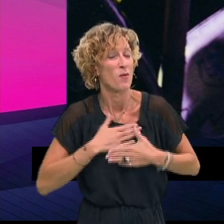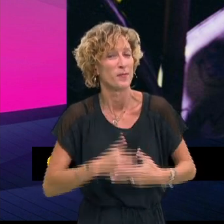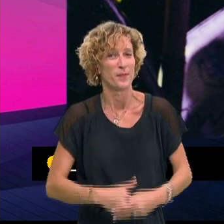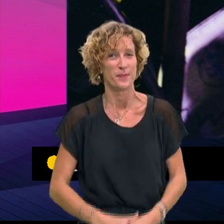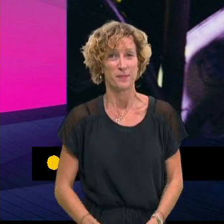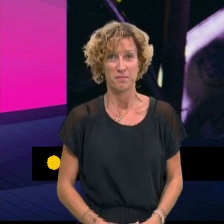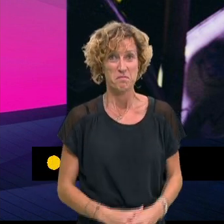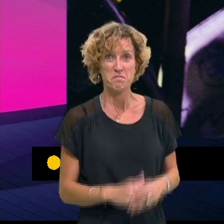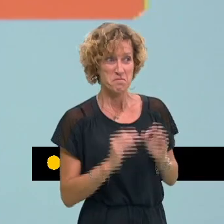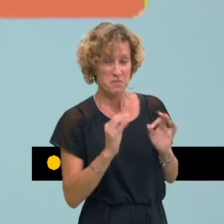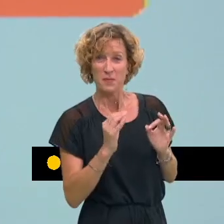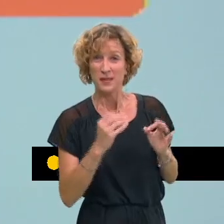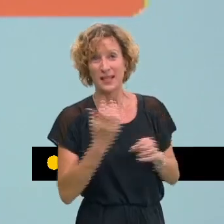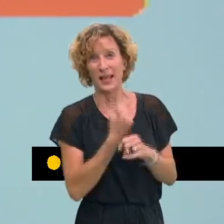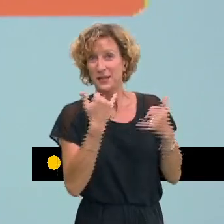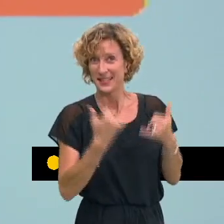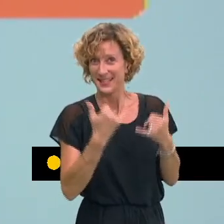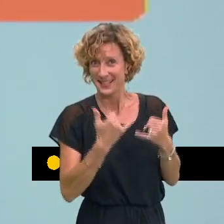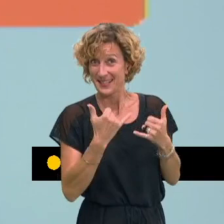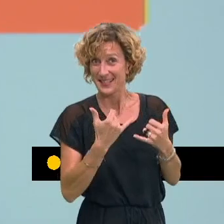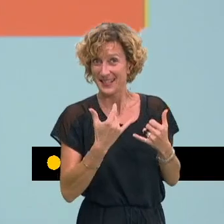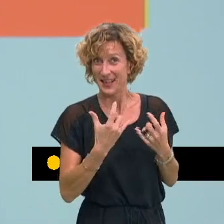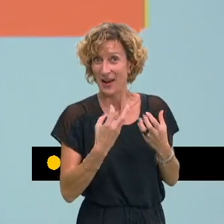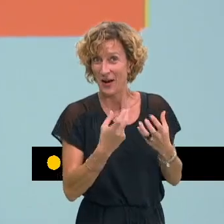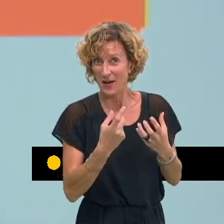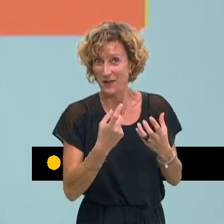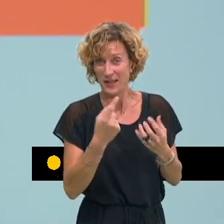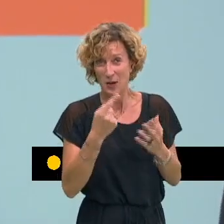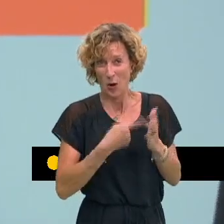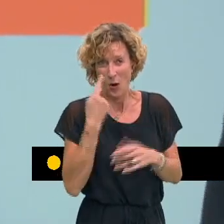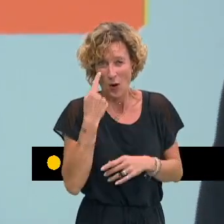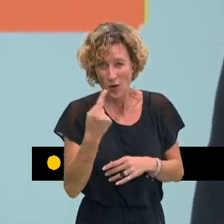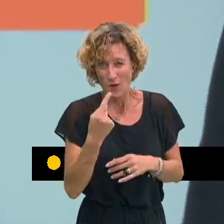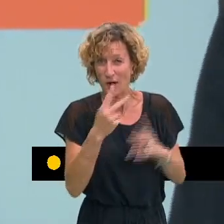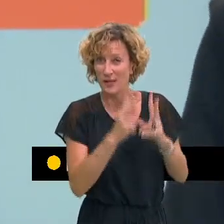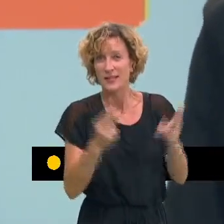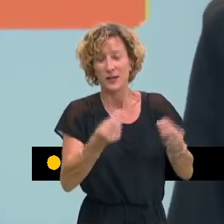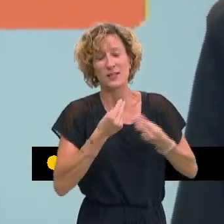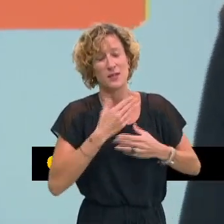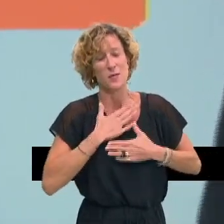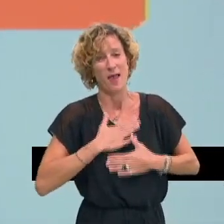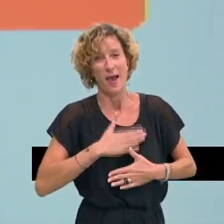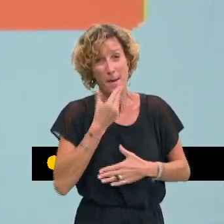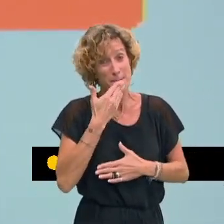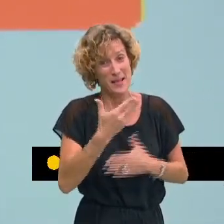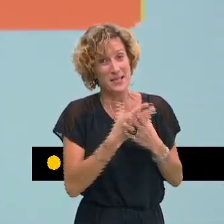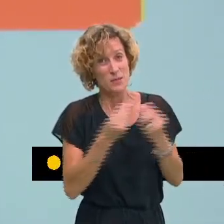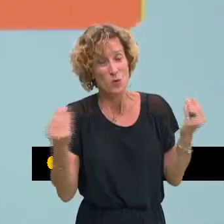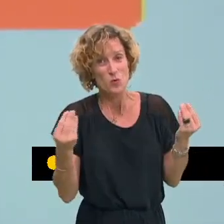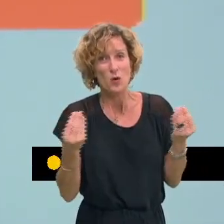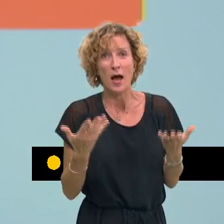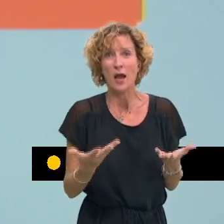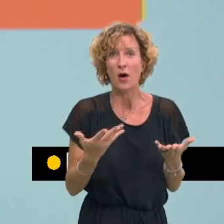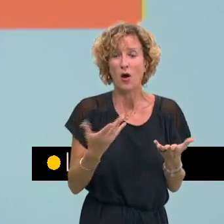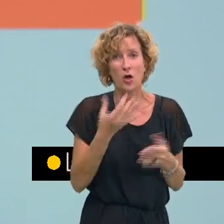En tout cas, c'est déjà réussi. On a hâte de retrouver Hubert S, une séquence qui fait du bien. Merci beaucoup. Sigrid. Alors je ne